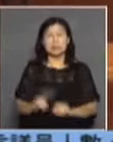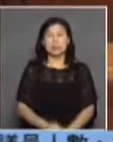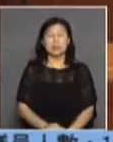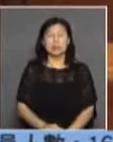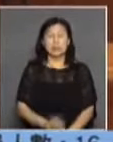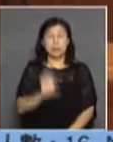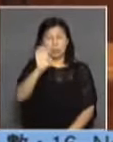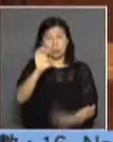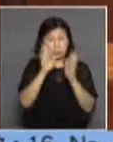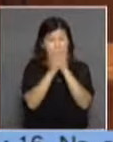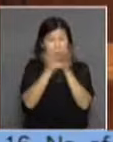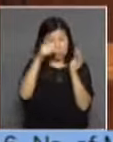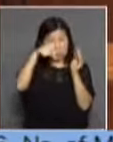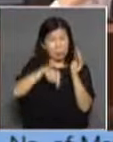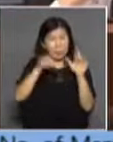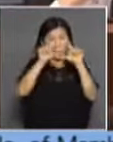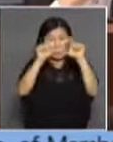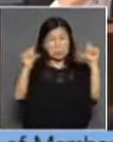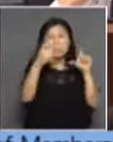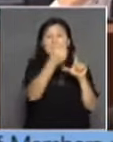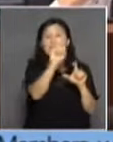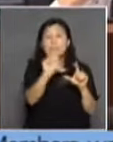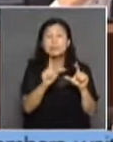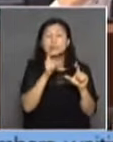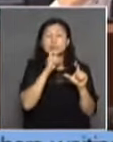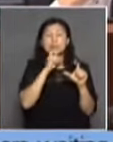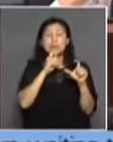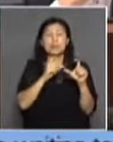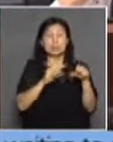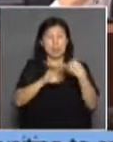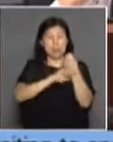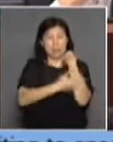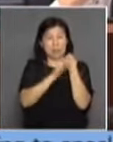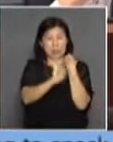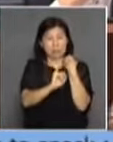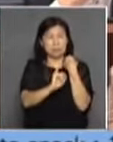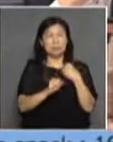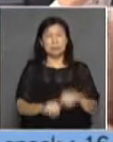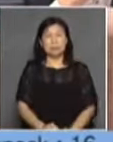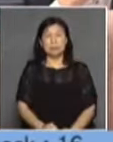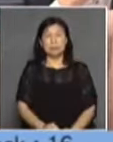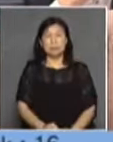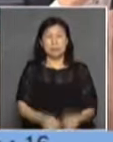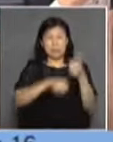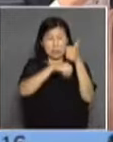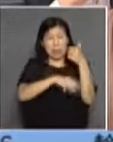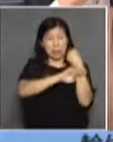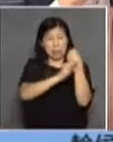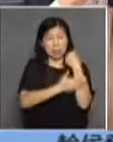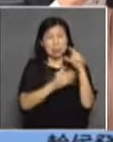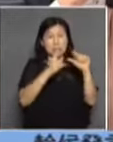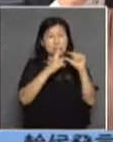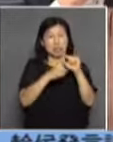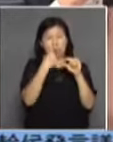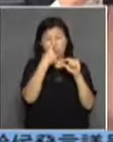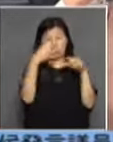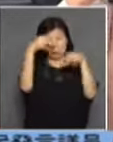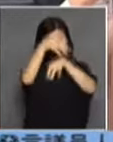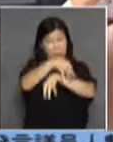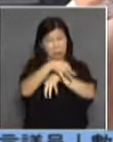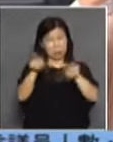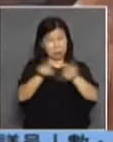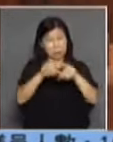皮书里面边一条係违反咗呢一个基本法同中英联合声明，或